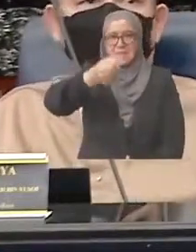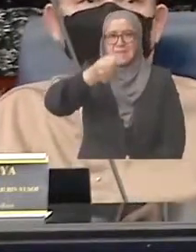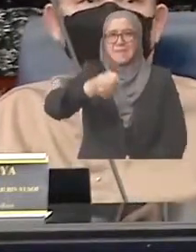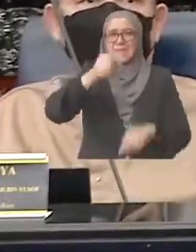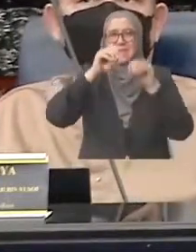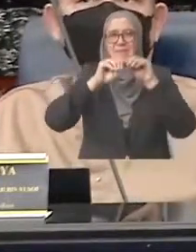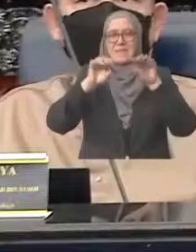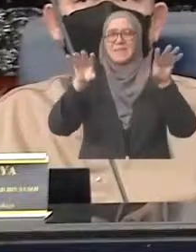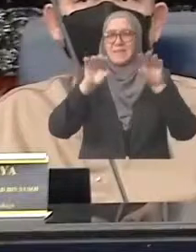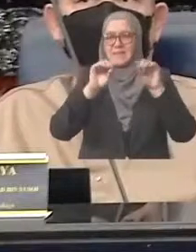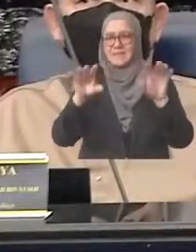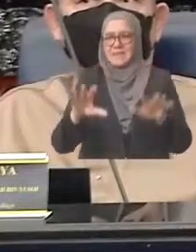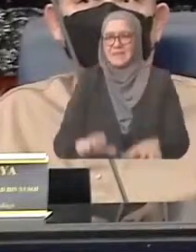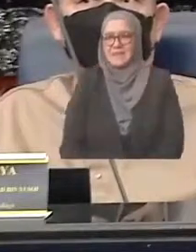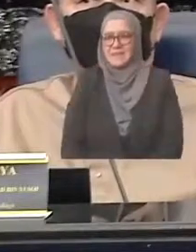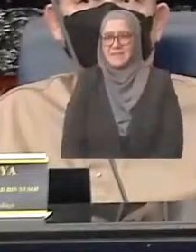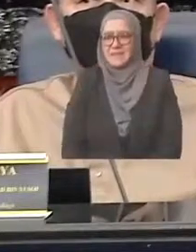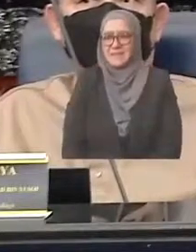wabarakatuh